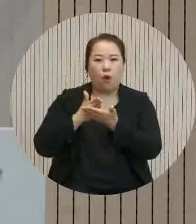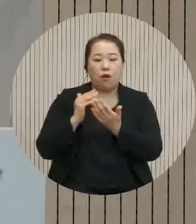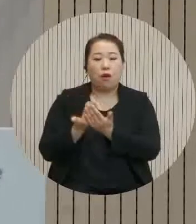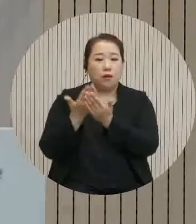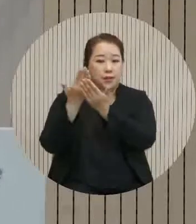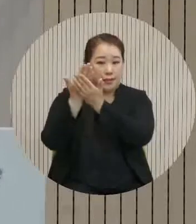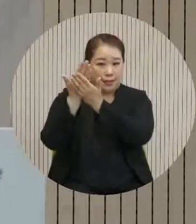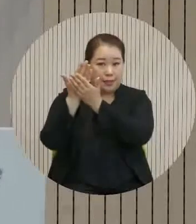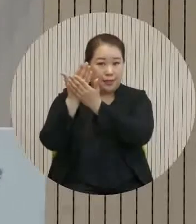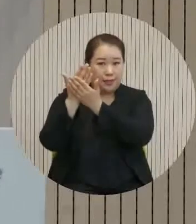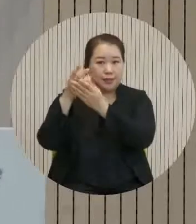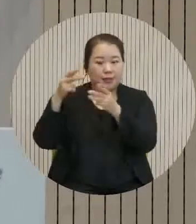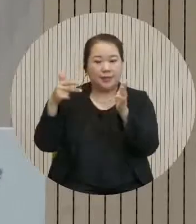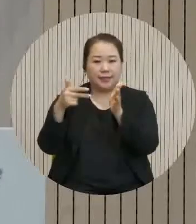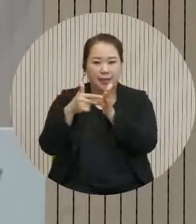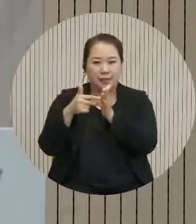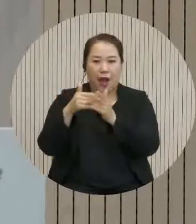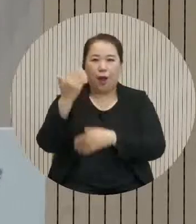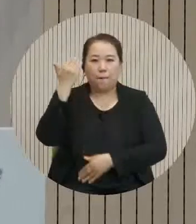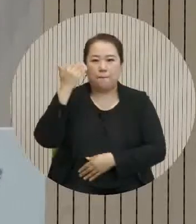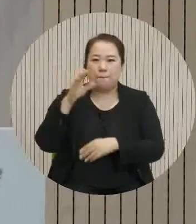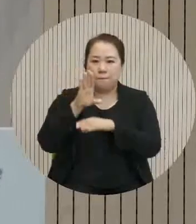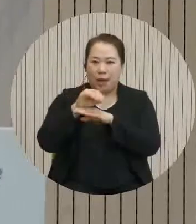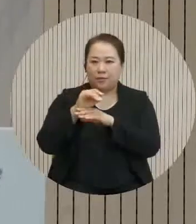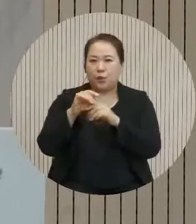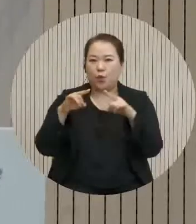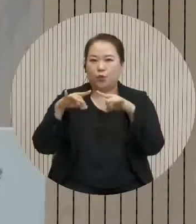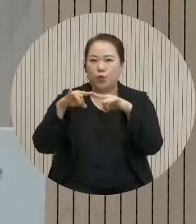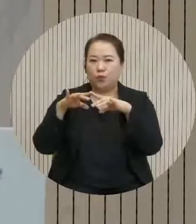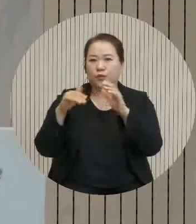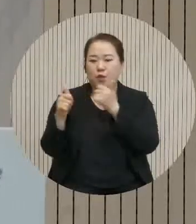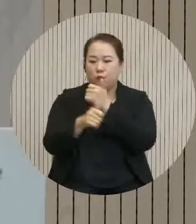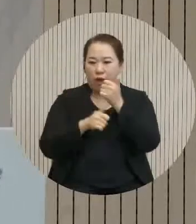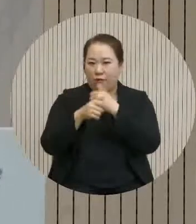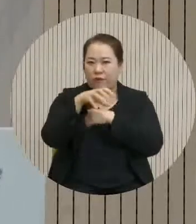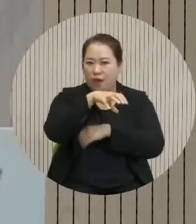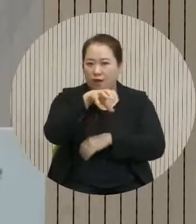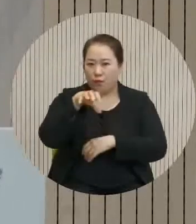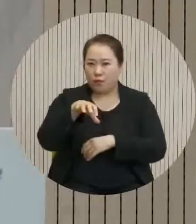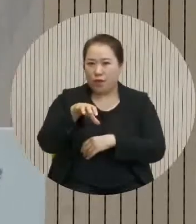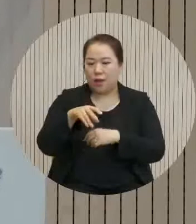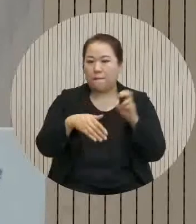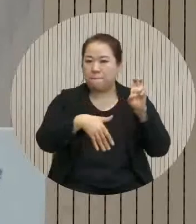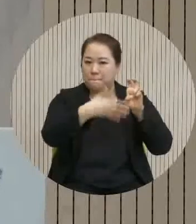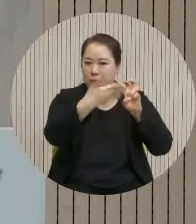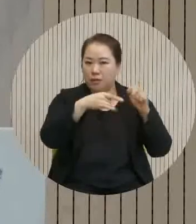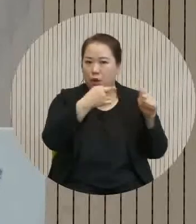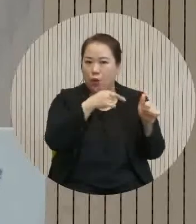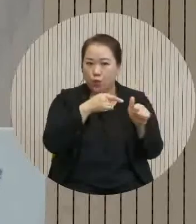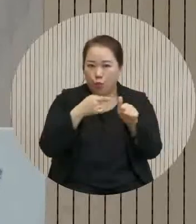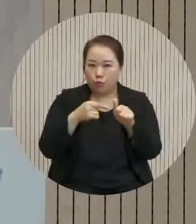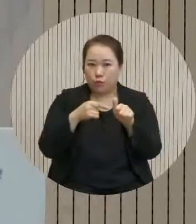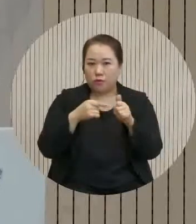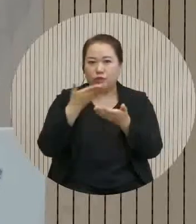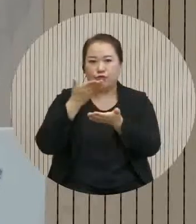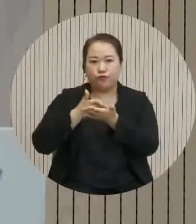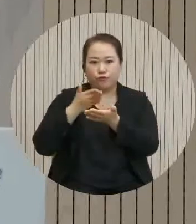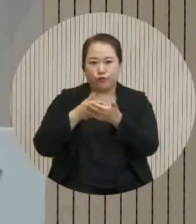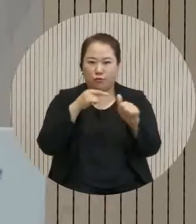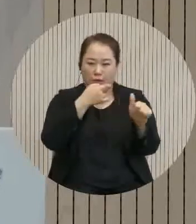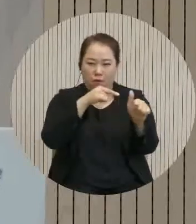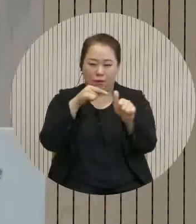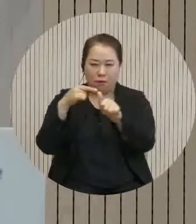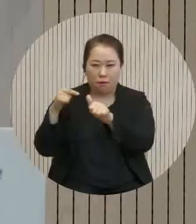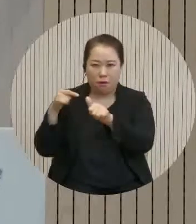한국언론진흥재단, 방송통신위원회, 한국콘텐츠진흥원 등에서 미디어 교육, 신문이해 교육, 뉴스 리터러시